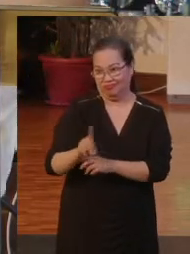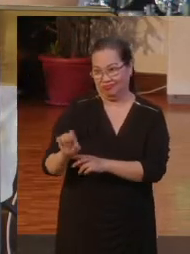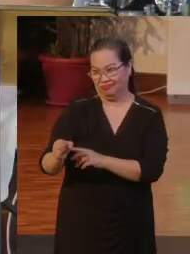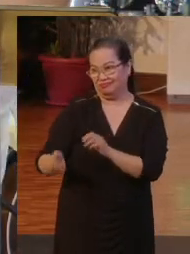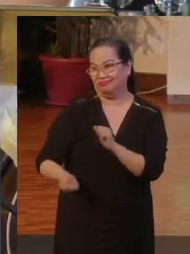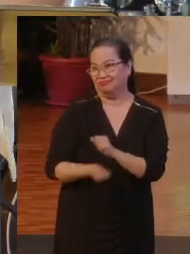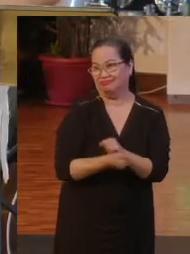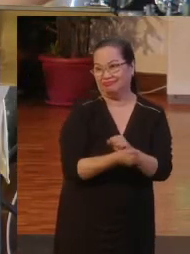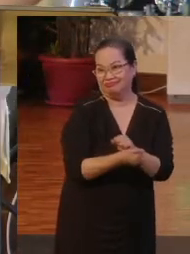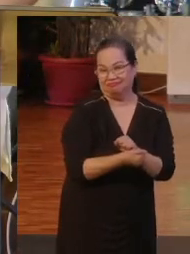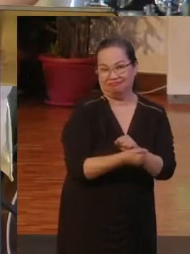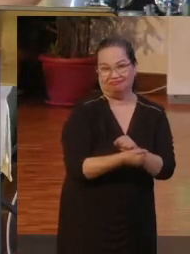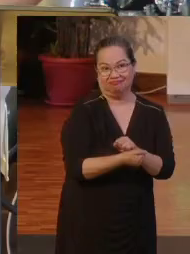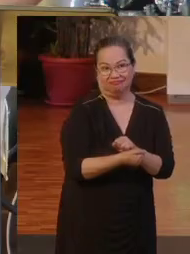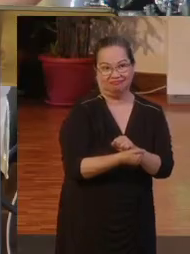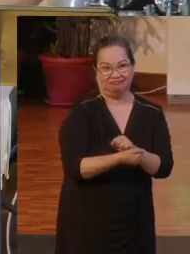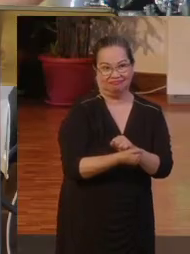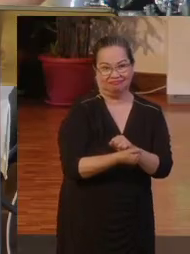And